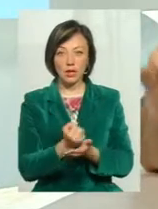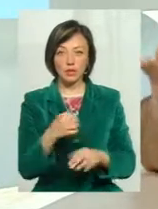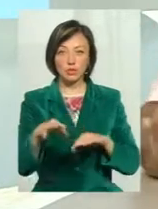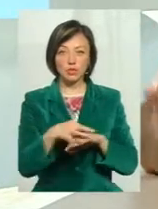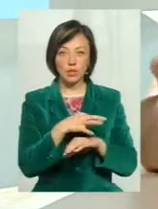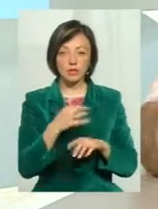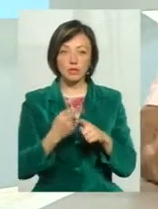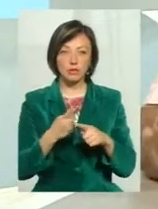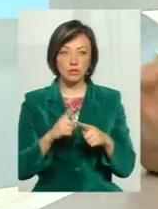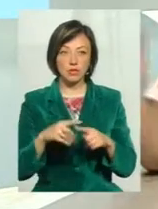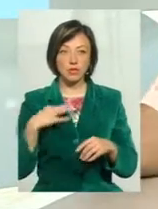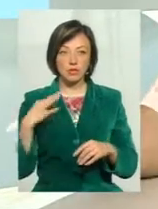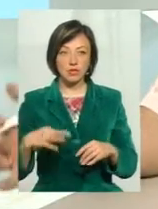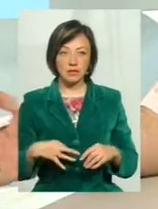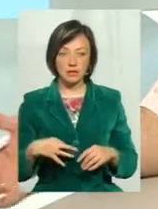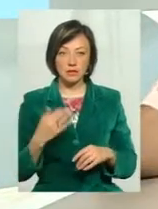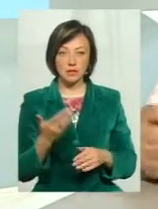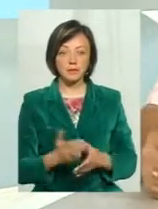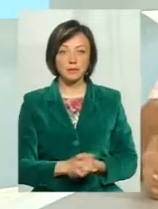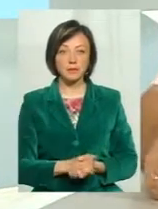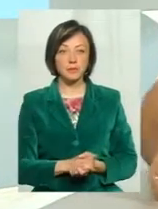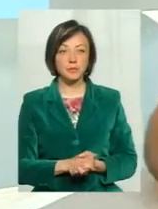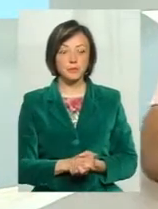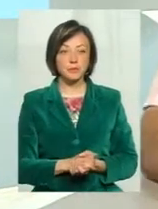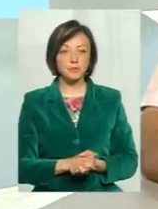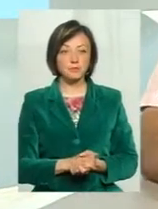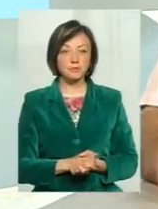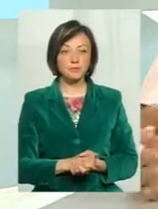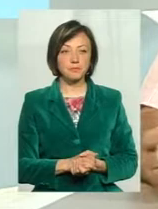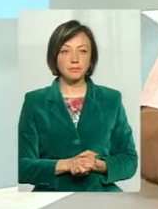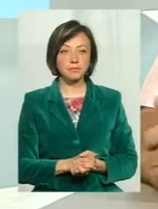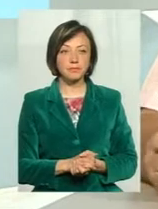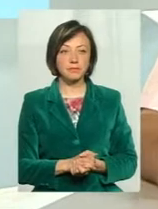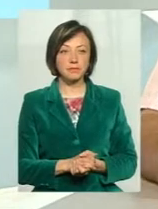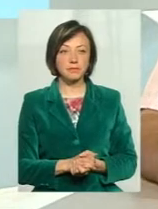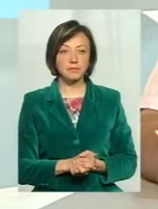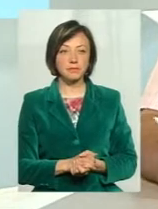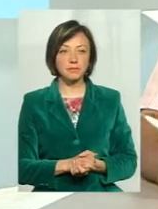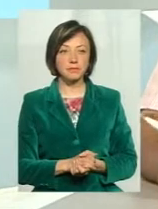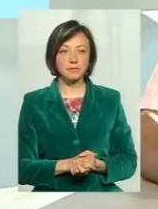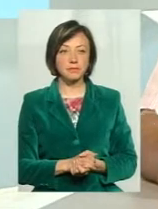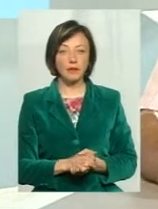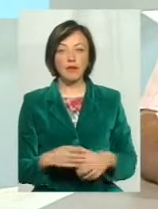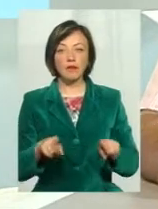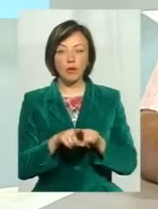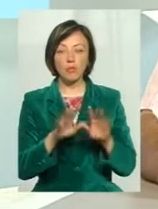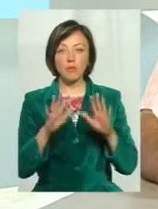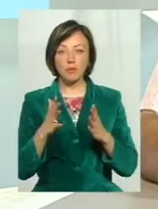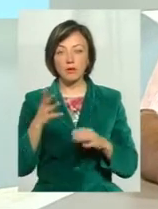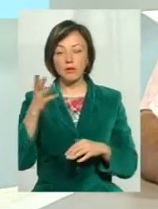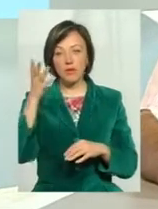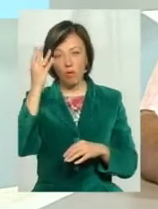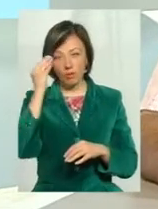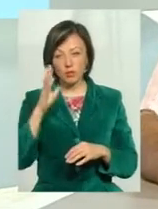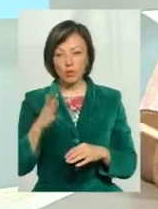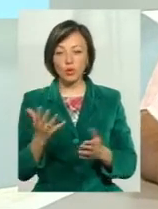дружини оцього сина, тобто члена сім'ї. От, в такому випадку будуть враховуватися також доходи членів